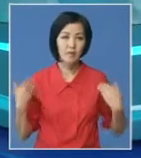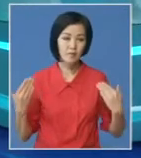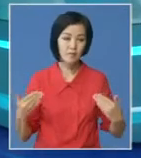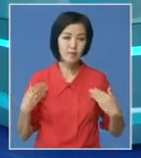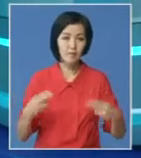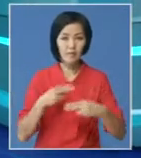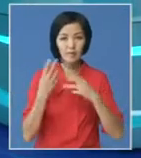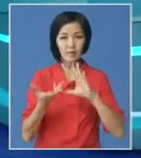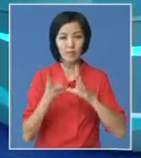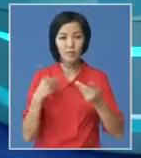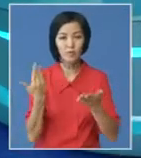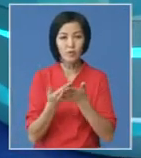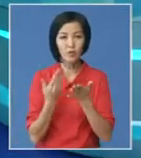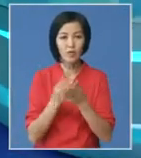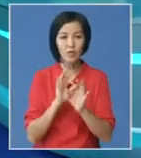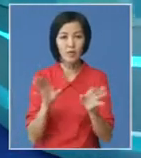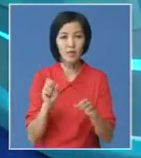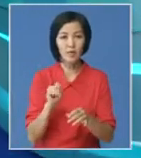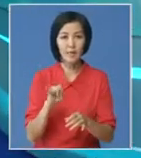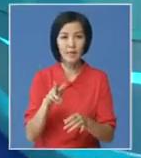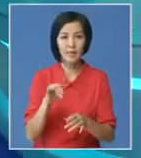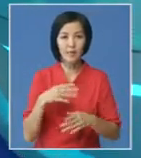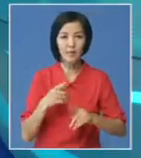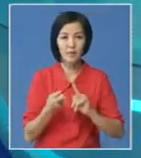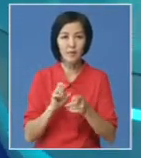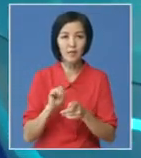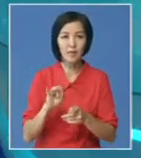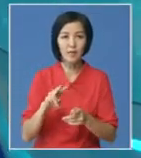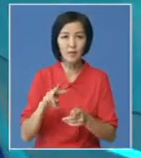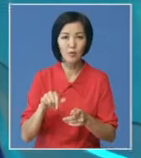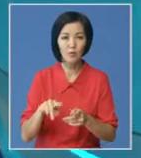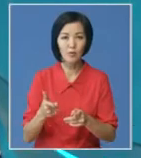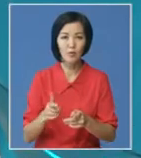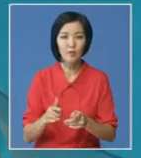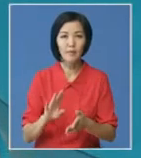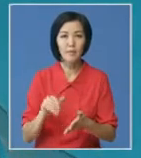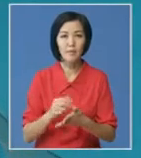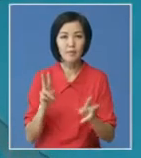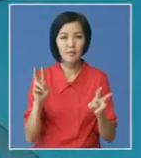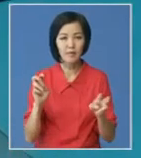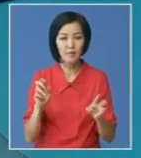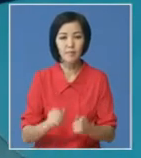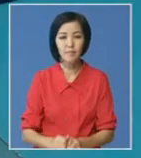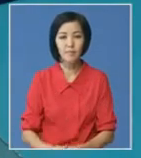Армысыздар, тікелей эфирде жаңалықтар, студияда Айман Асыл. Сурда аудармада Айгүл Станбекова. Алдымен аңдатпа.